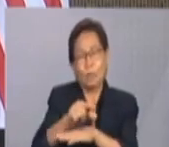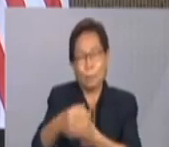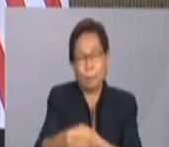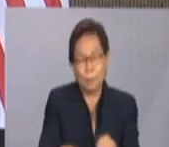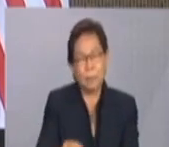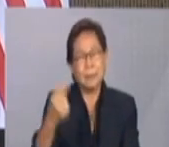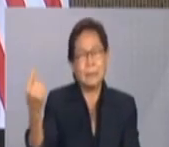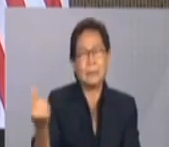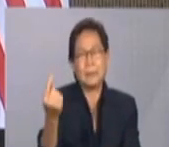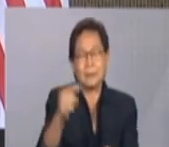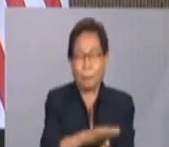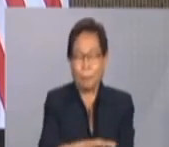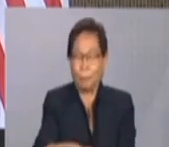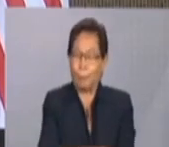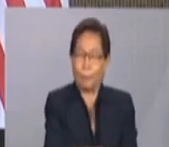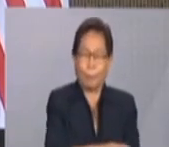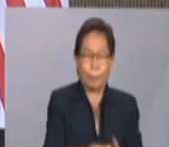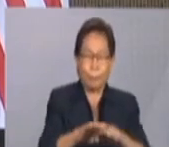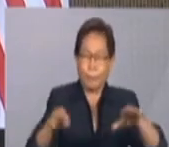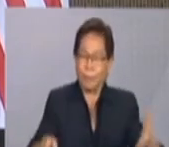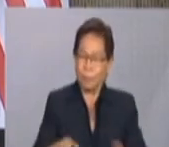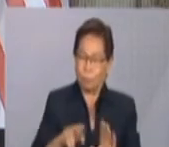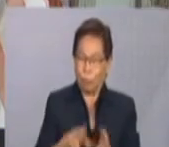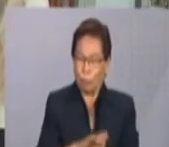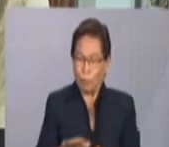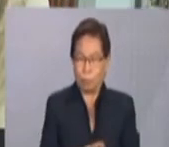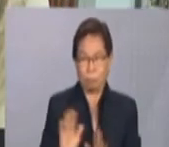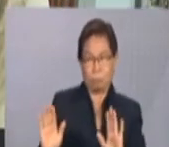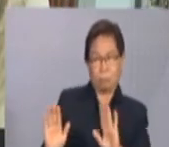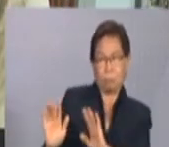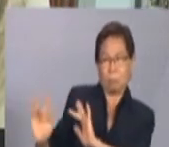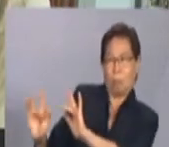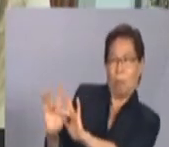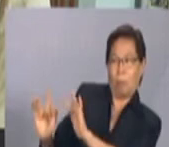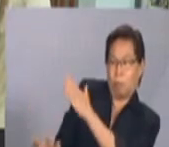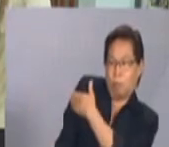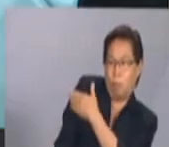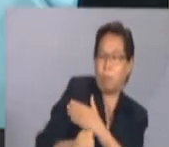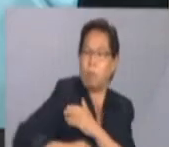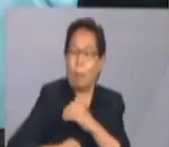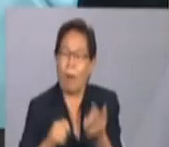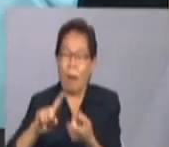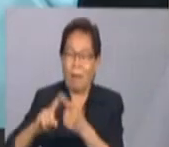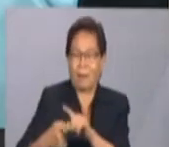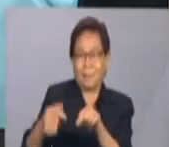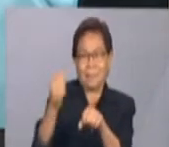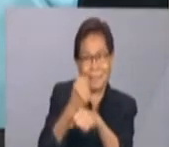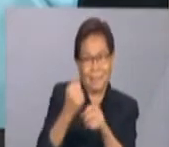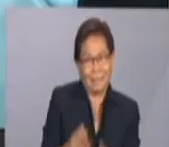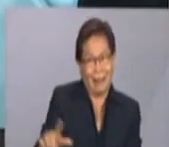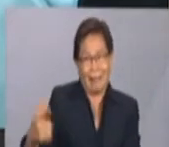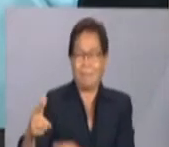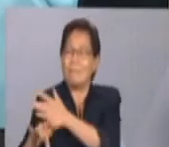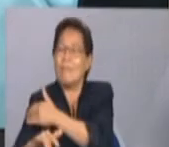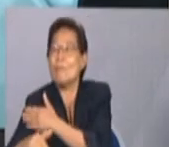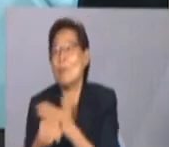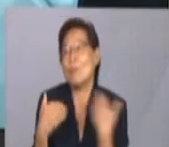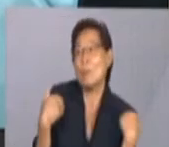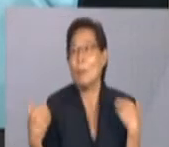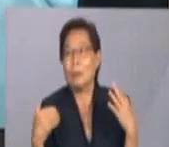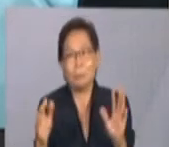di pejabat sentiasa bersih elakkan sentuhan dataphone body kontak dengan Rakan sekerja yang lain